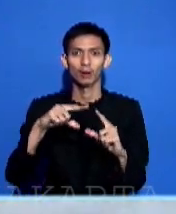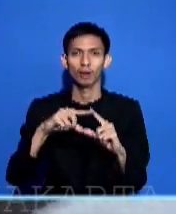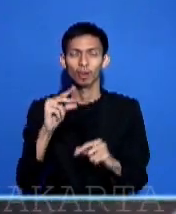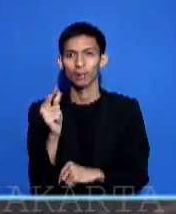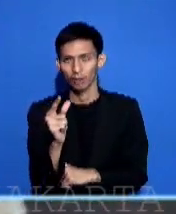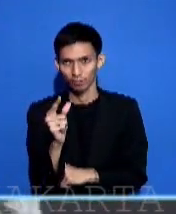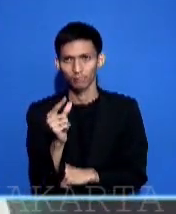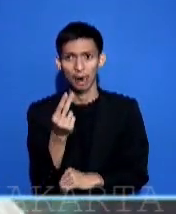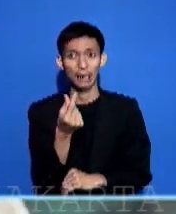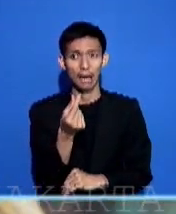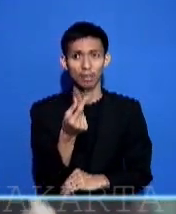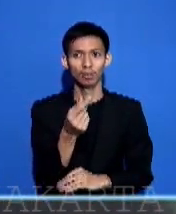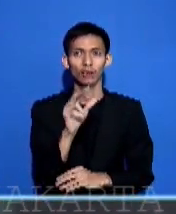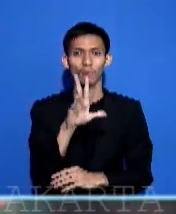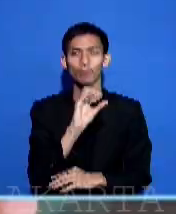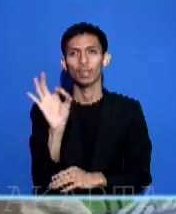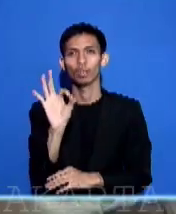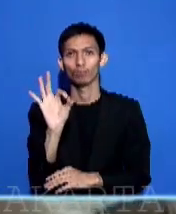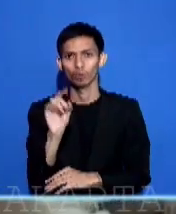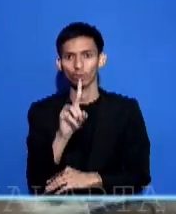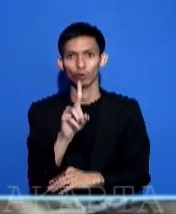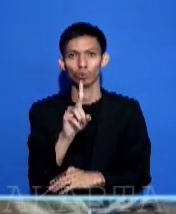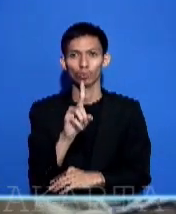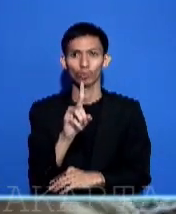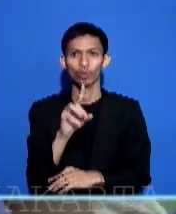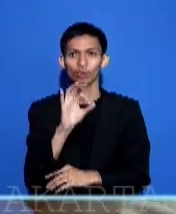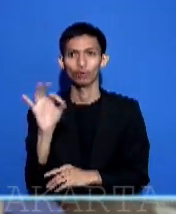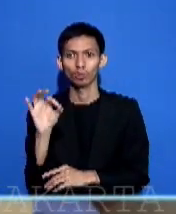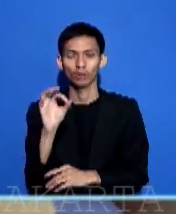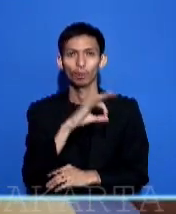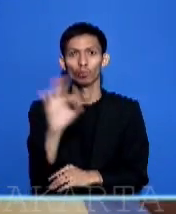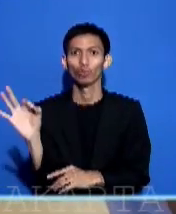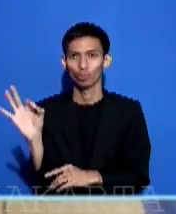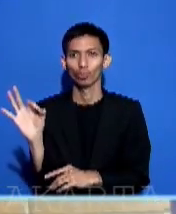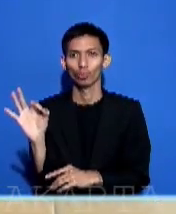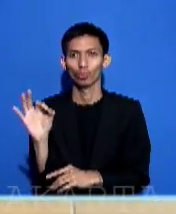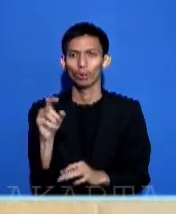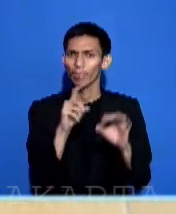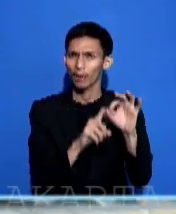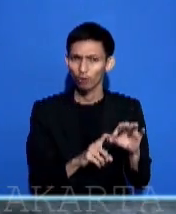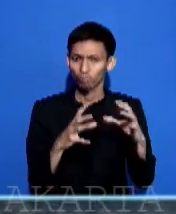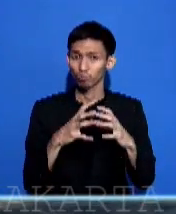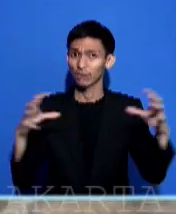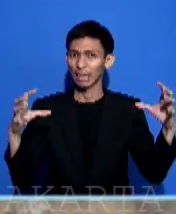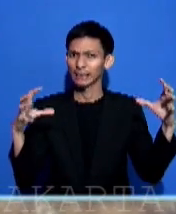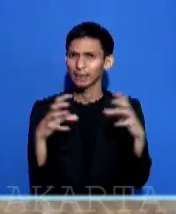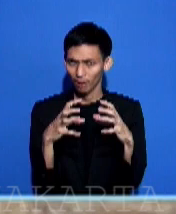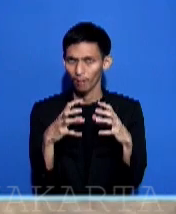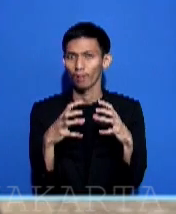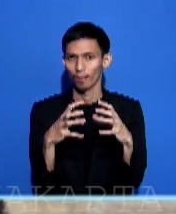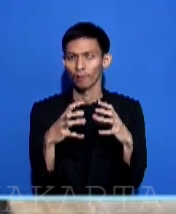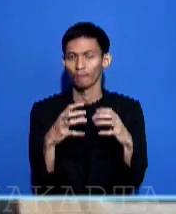berkisar Rp85.000 sampai dengan Rp100.000, tergantung besar kecil ukurannya.